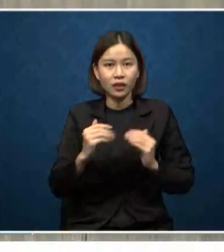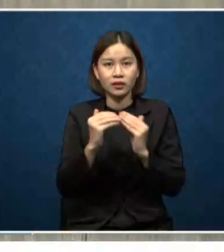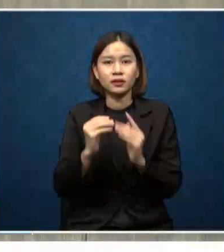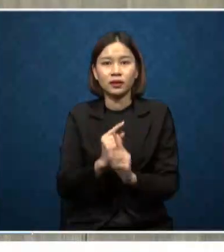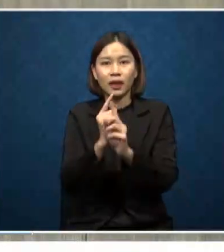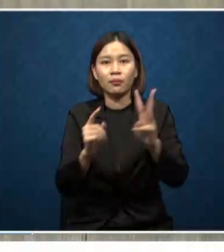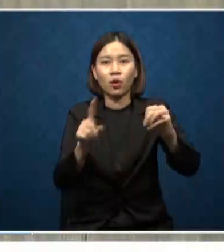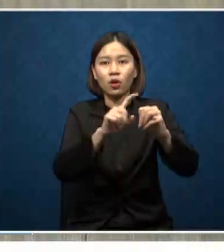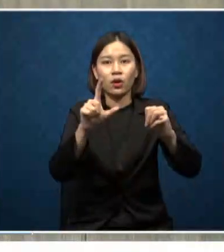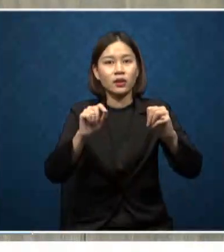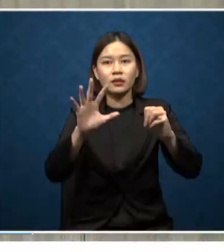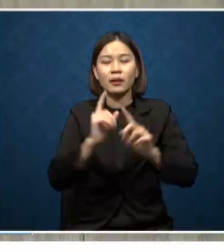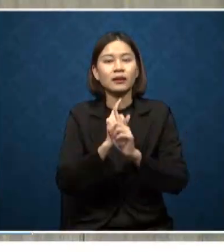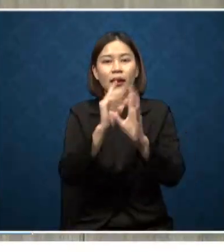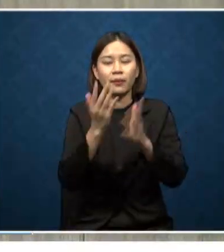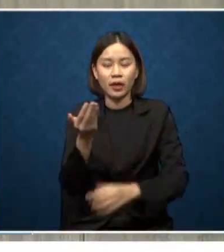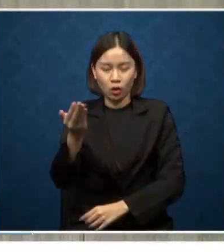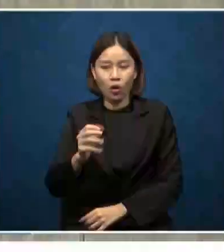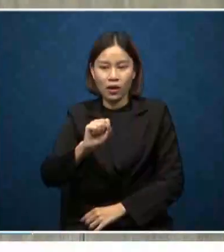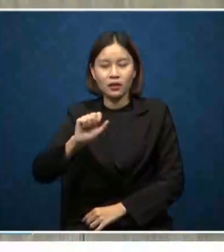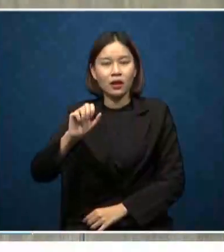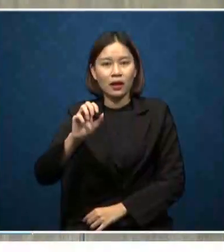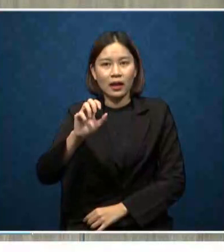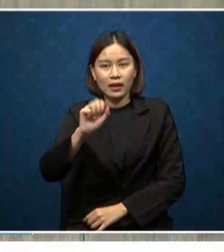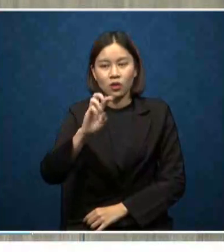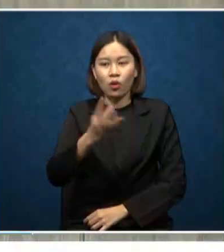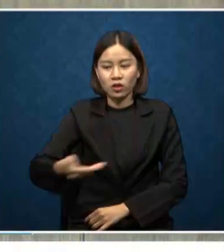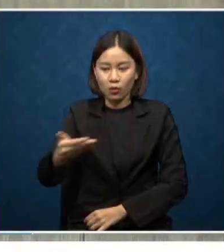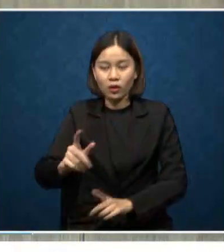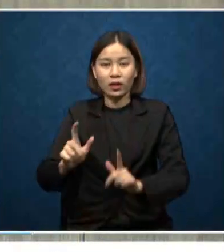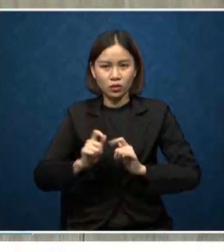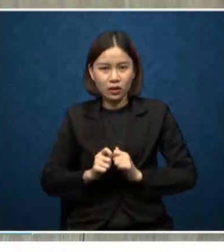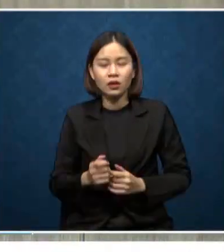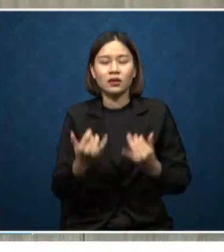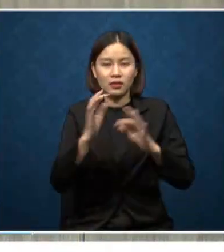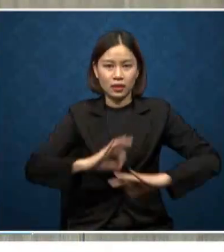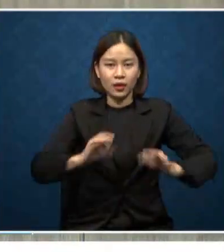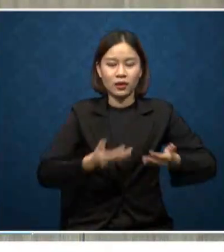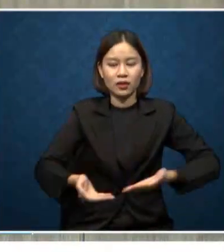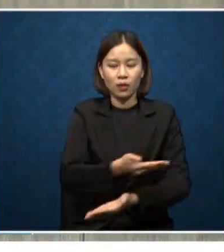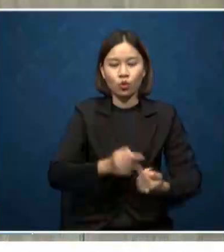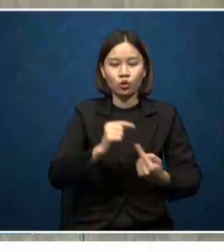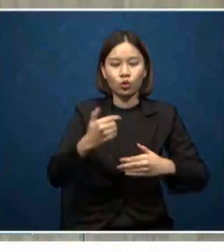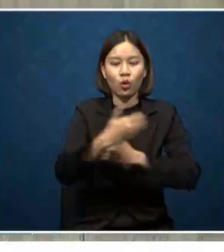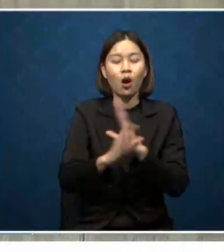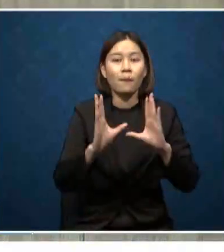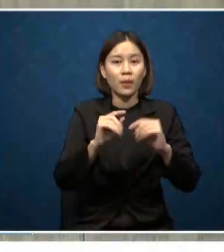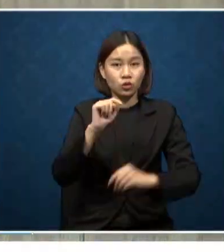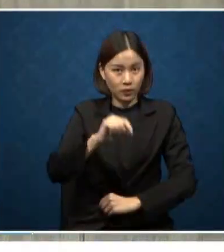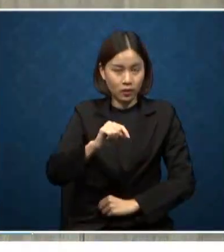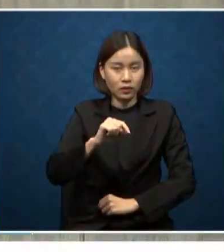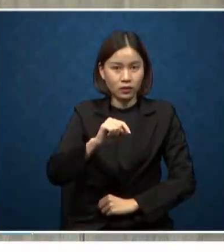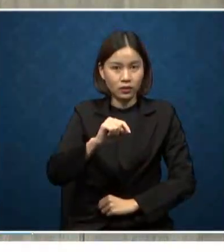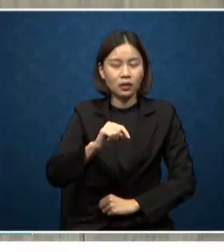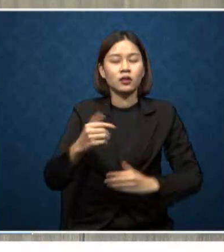125โดยขอให้สภาอนุญาตซึ่งผมคิดว่าเรื่องนี้จำเป็นต้องนำมาหารือกันในห้องประชุมวิปและที่ประชุม